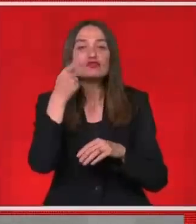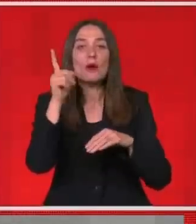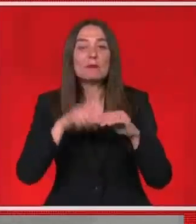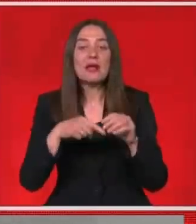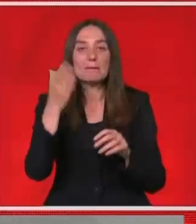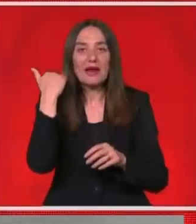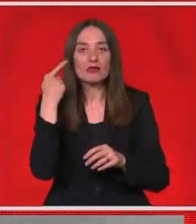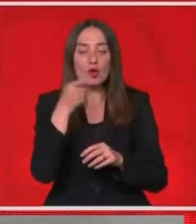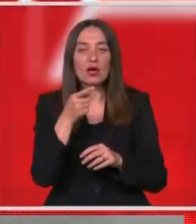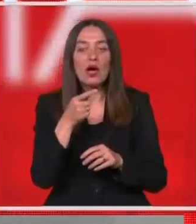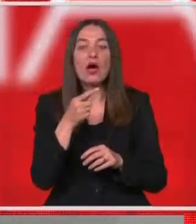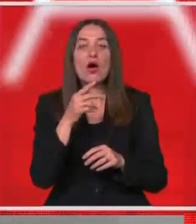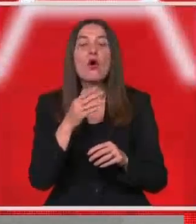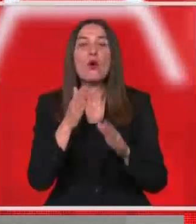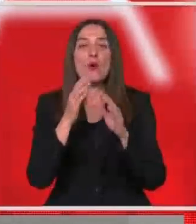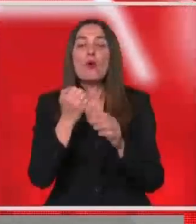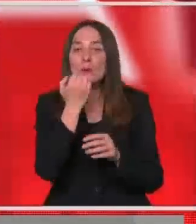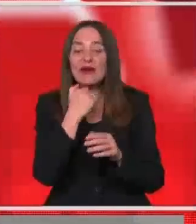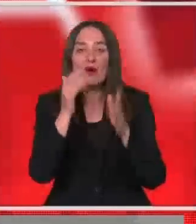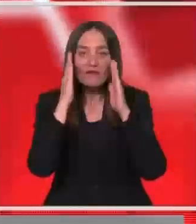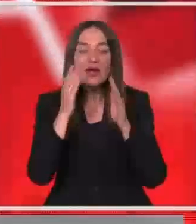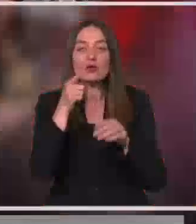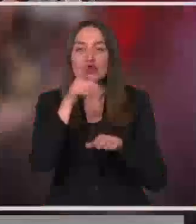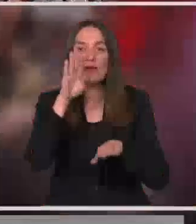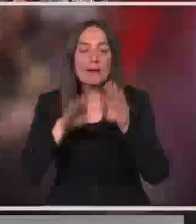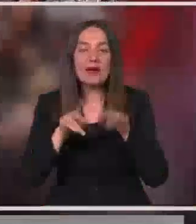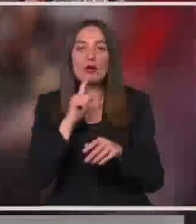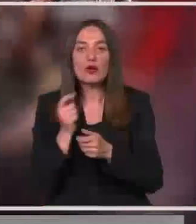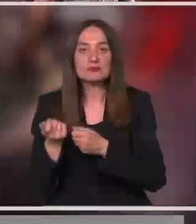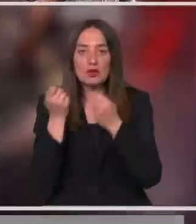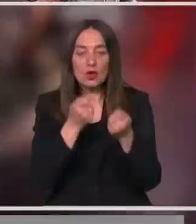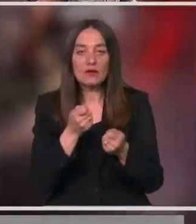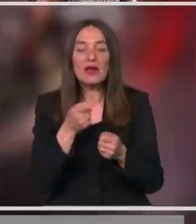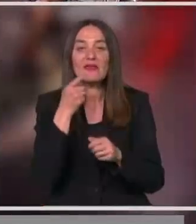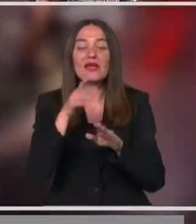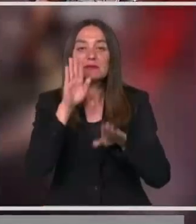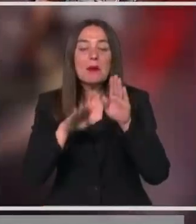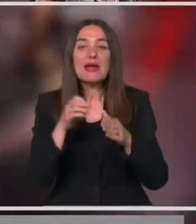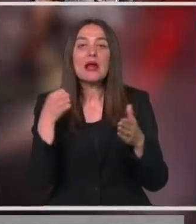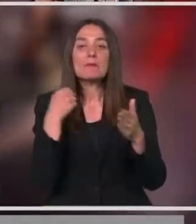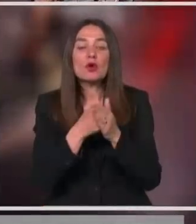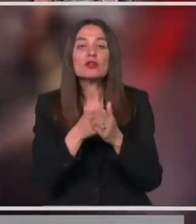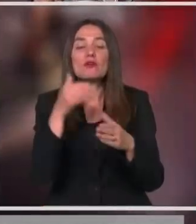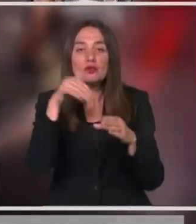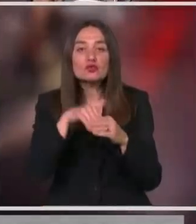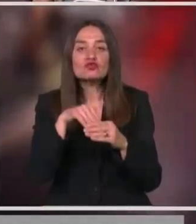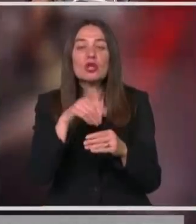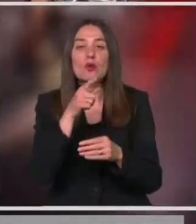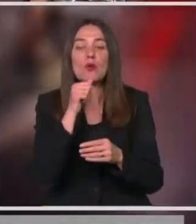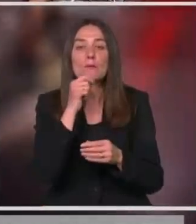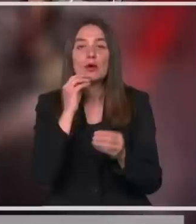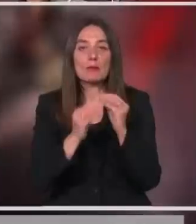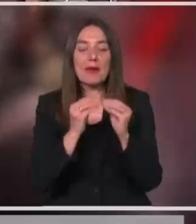pre toga, upravo verujući ove mere koje smo doneli, jer smo tim merama pogodili suštinu problema.